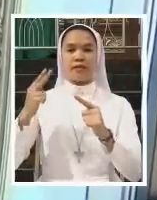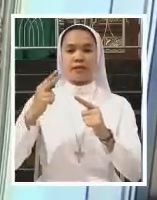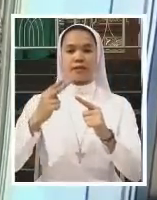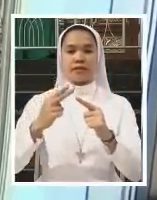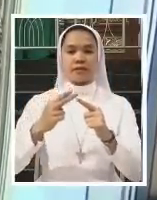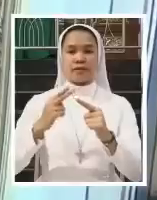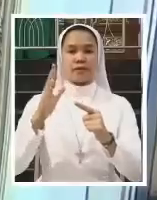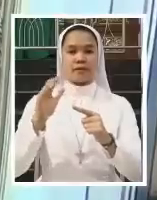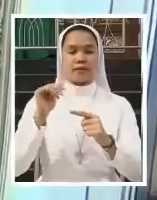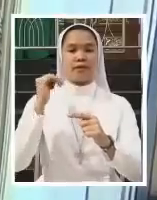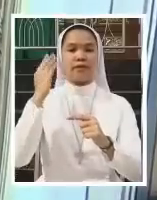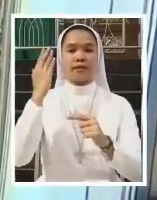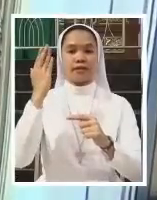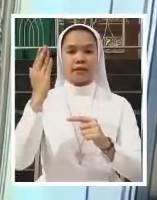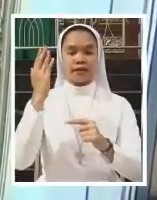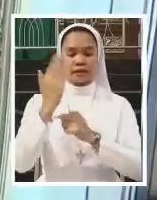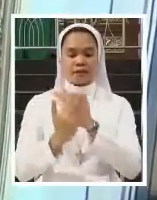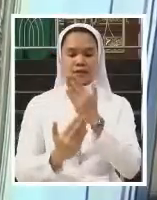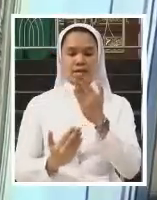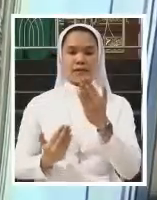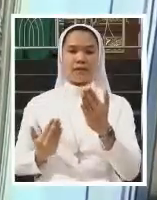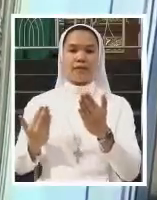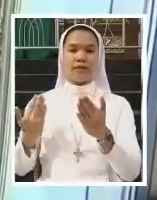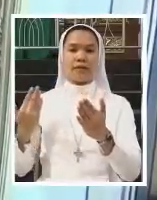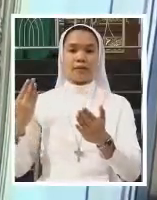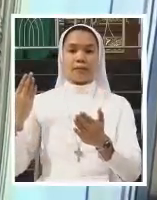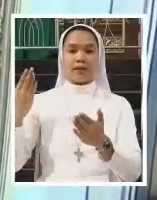sa kuhod na